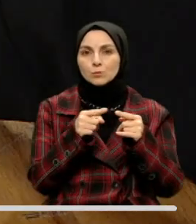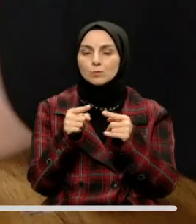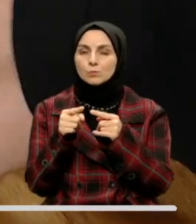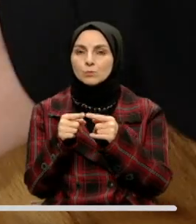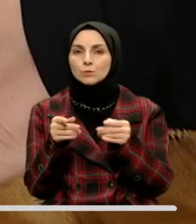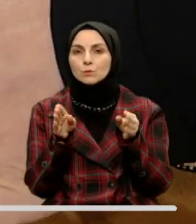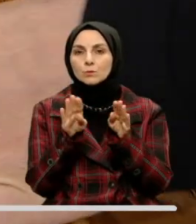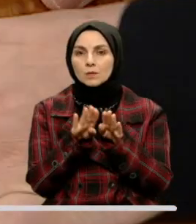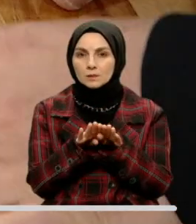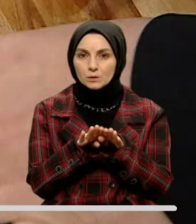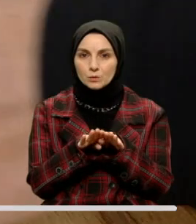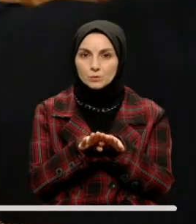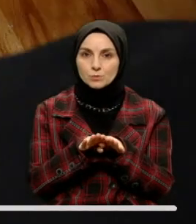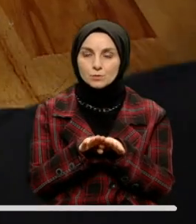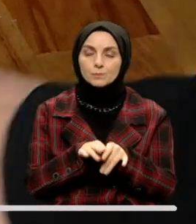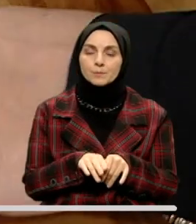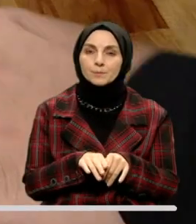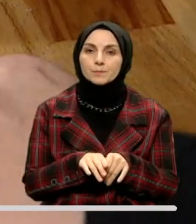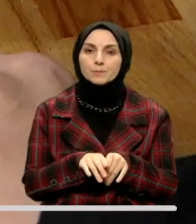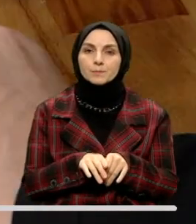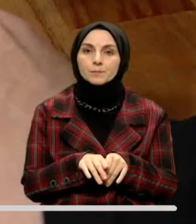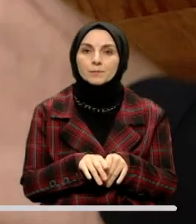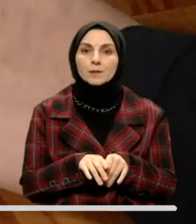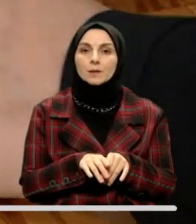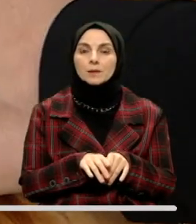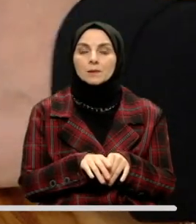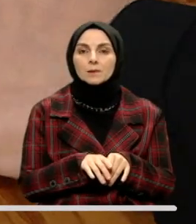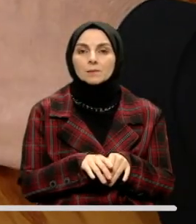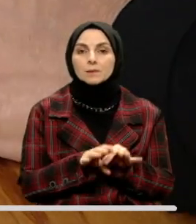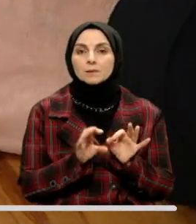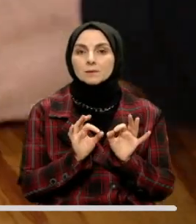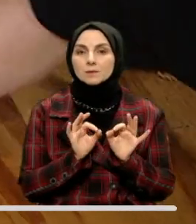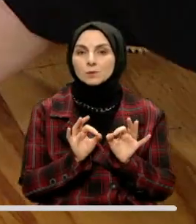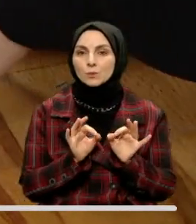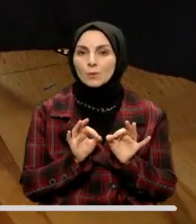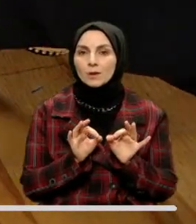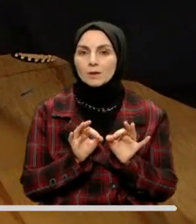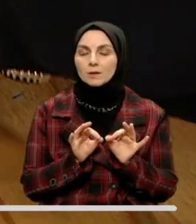Ters çeviriyoruz, iki ucundan katlıyoruz. Evet. Şöyle.